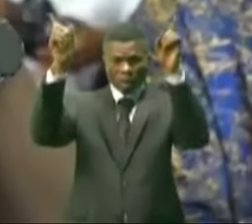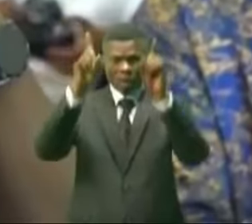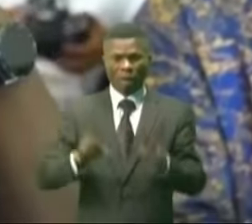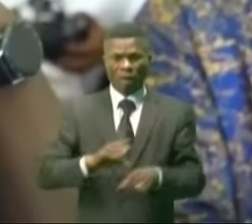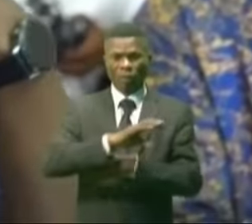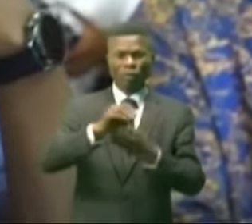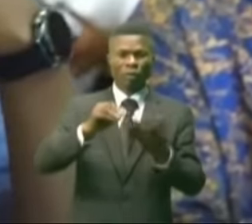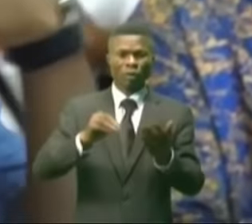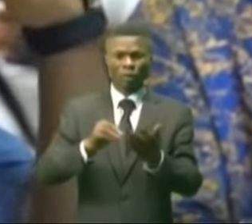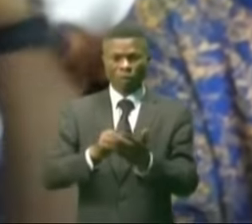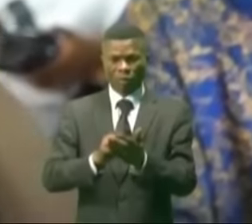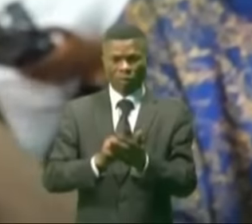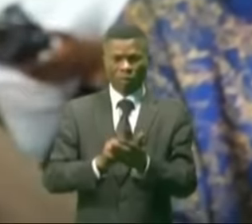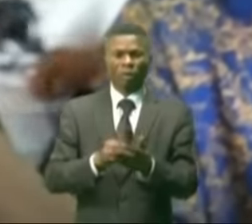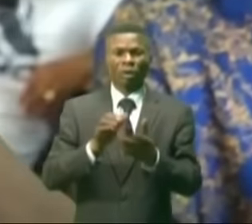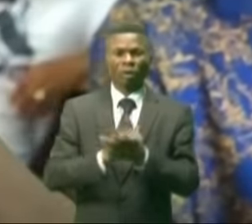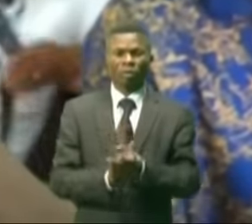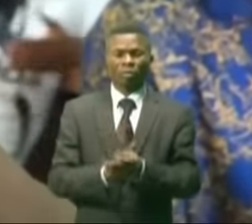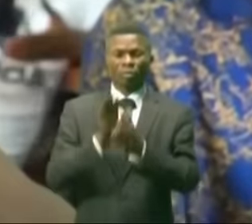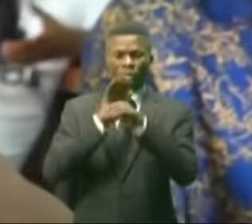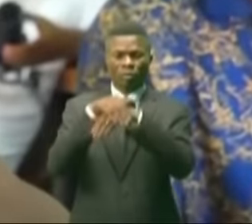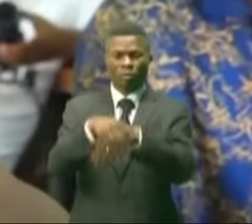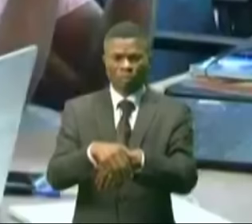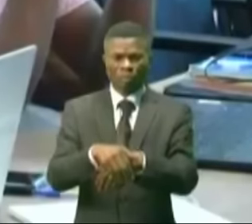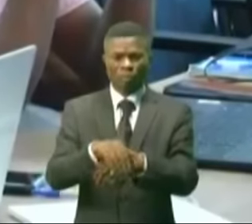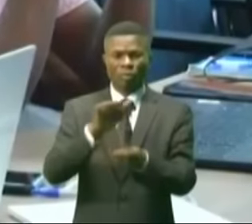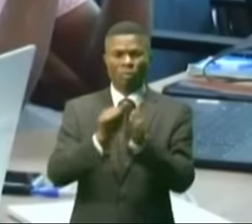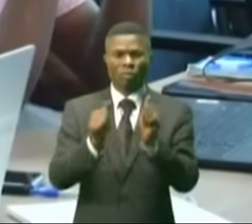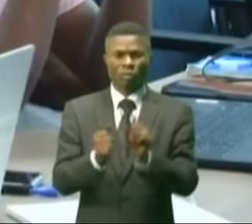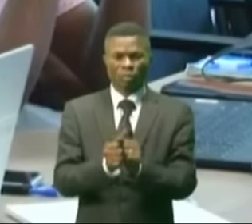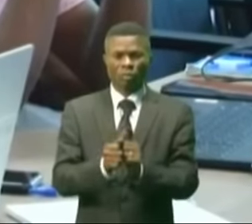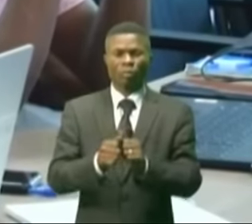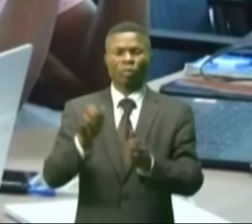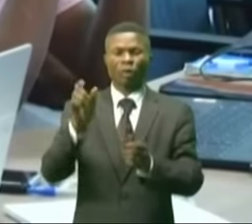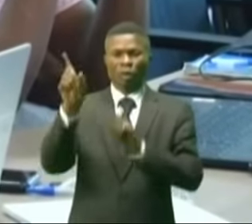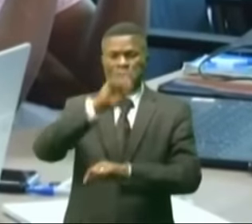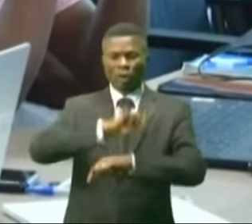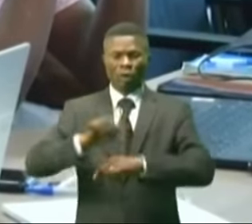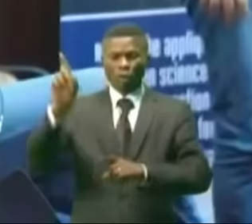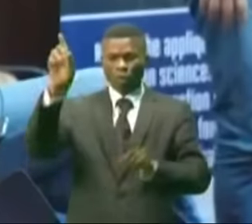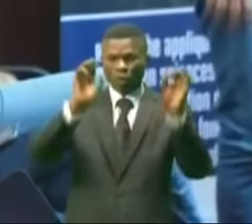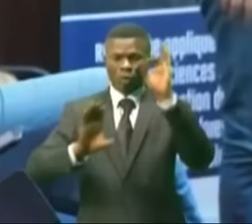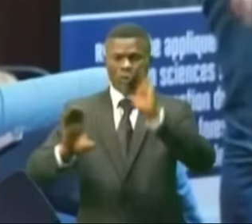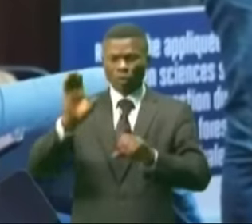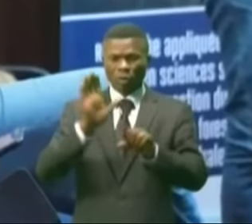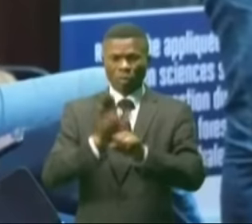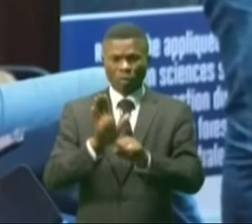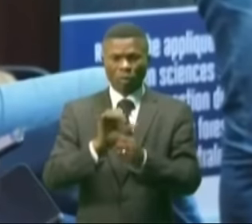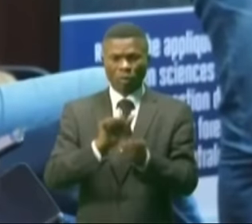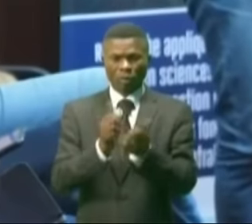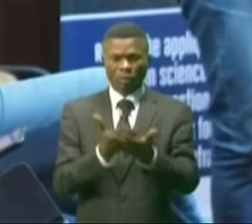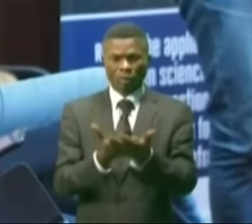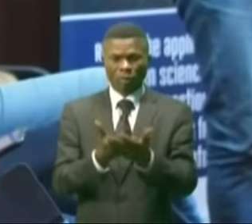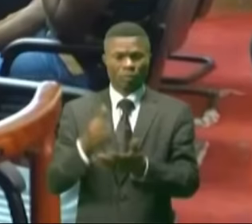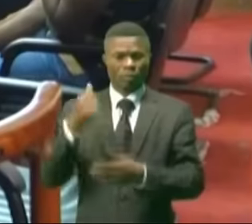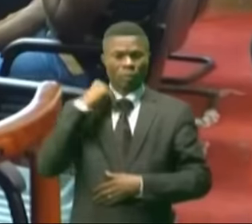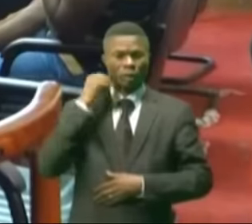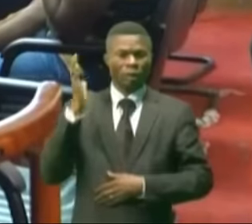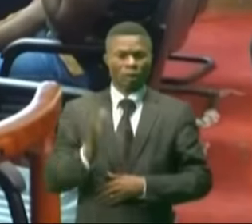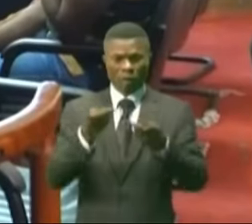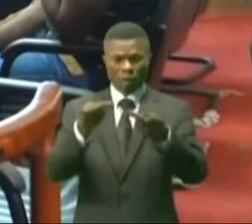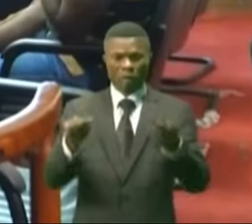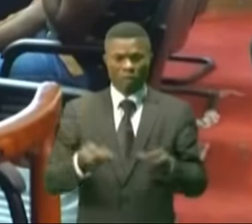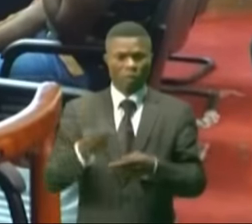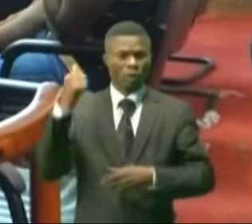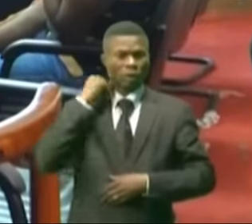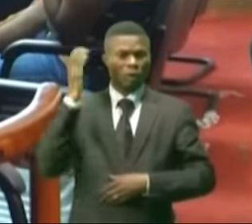centrale. Malheureusement, l'accès au contenu des journaux scientifiques pose problème. Les doctorants et post-doctorants